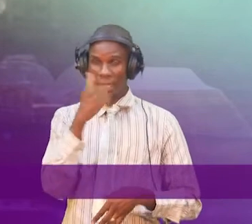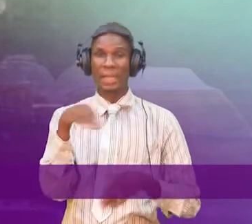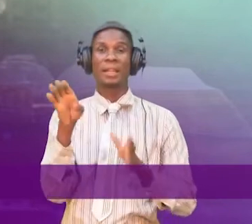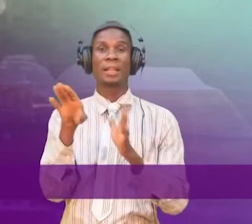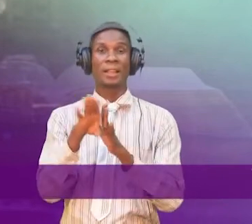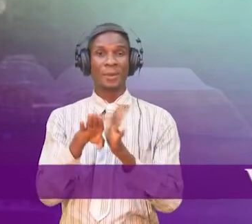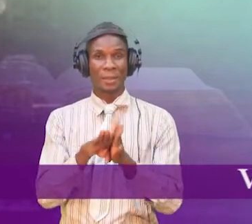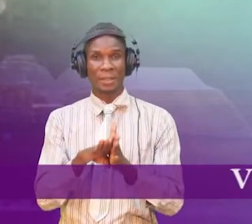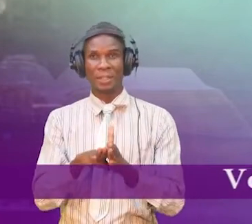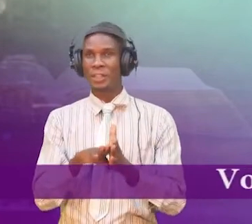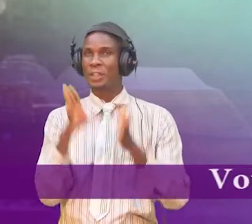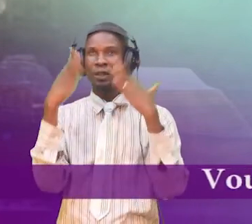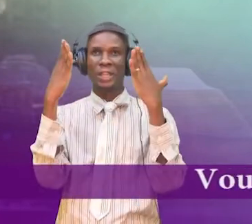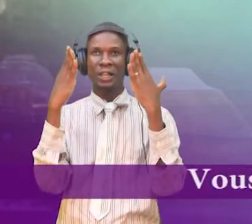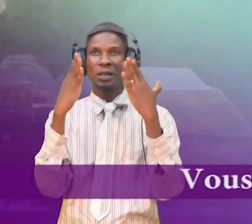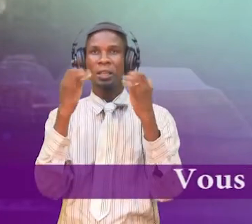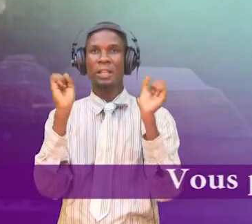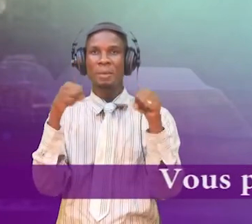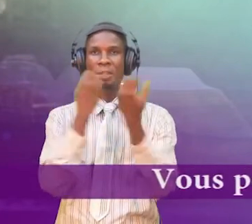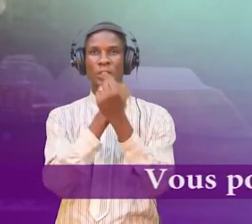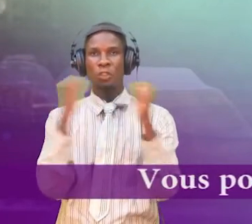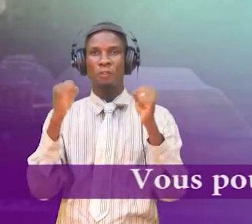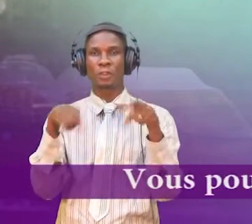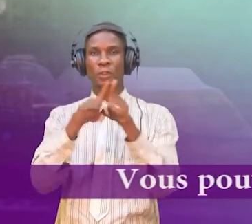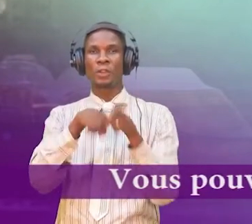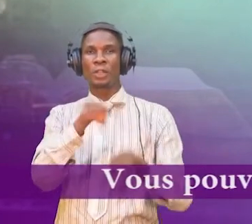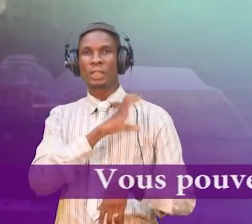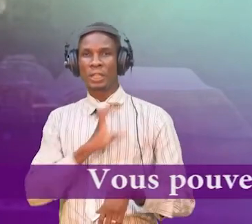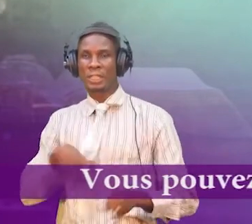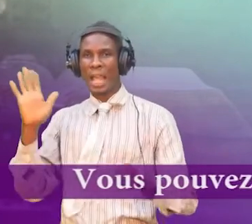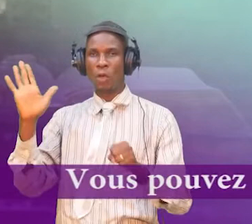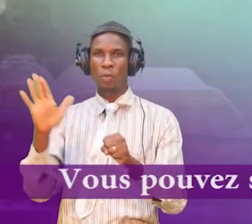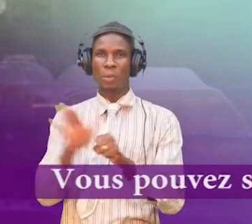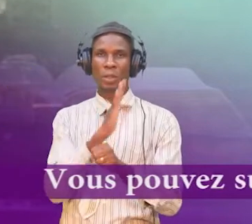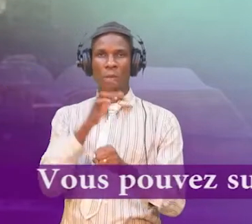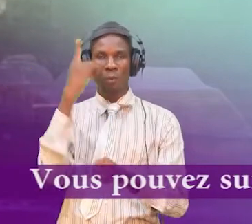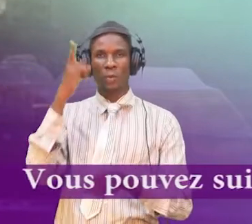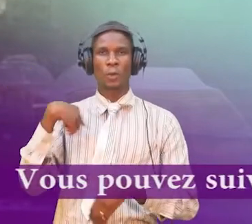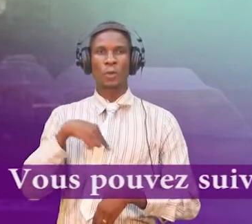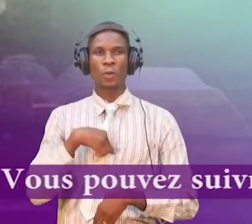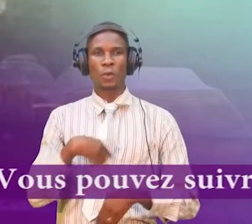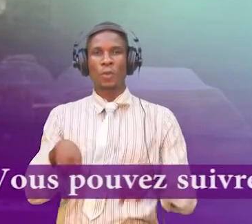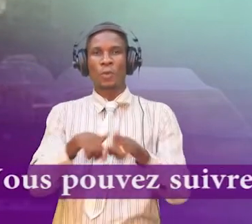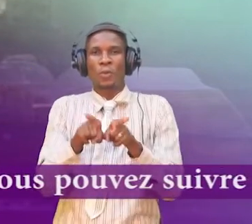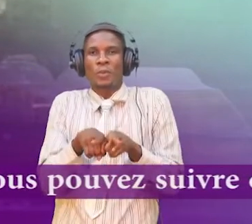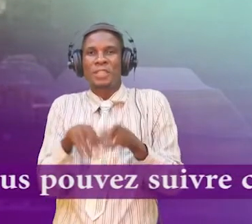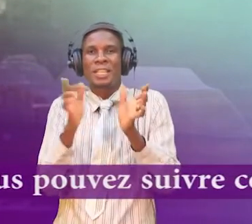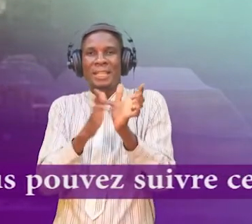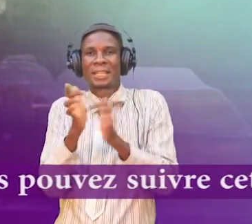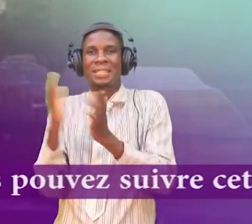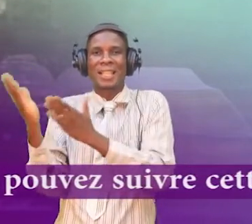Biblia, Yesu yeme inde ako kikobikisa biso. Nde yango wana nde Kristo aibaki na koko kisapona